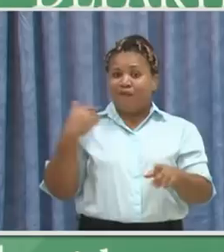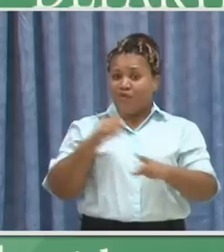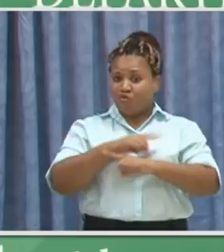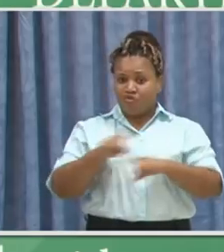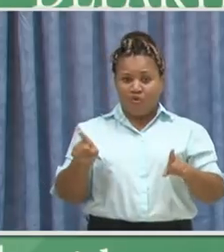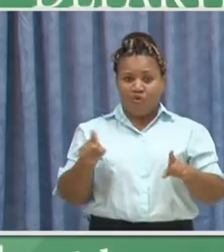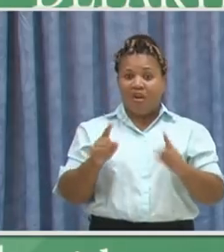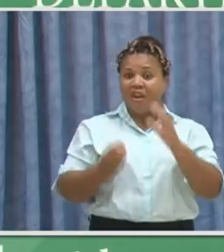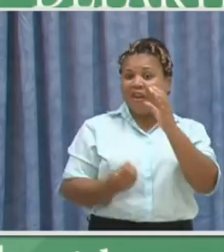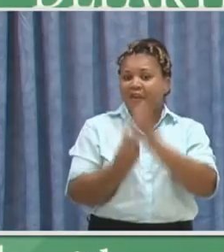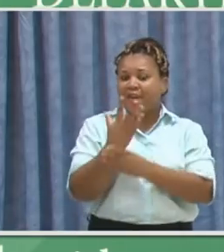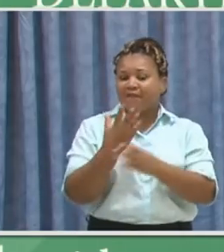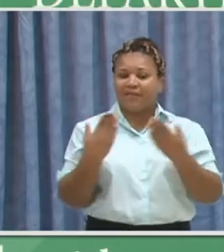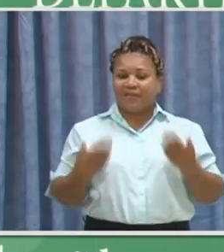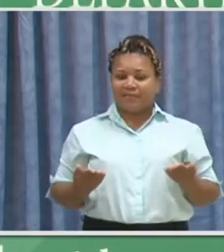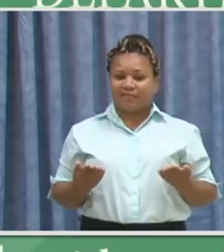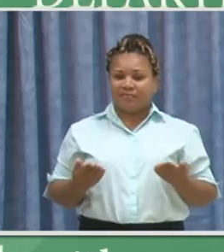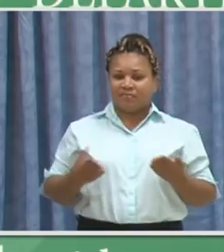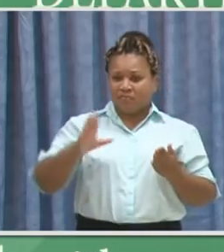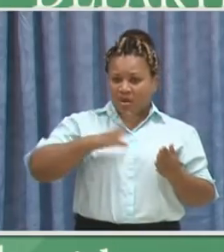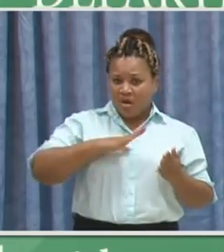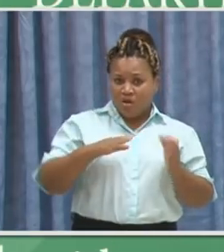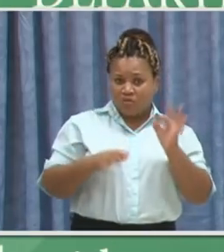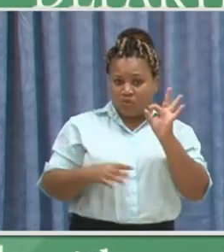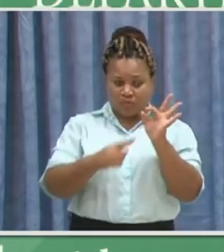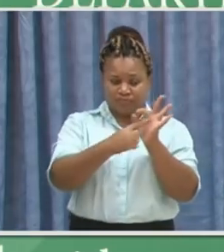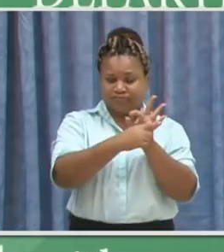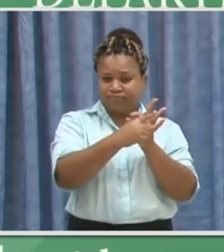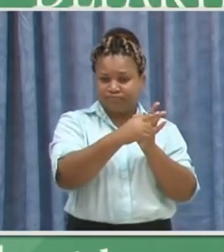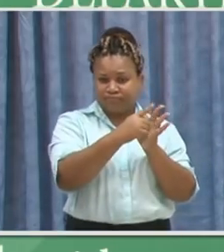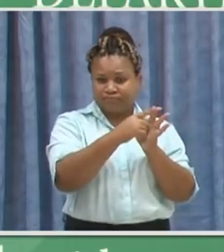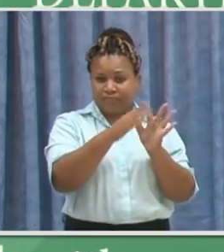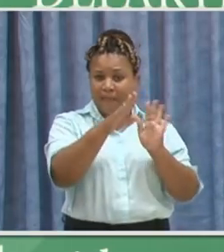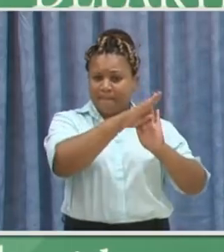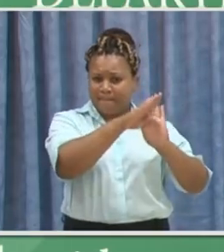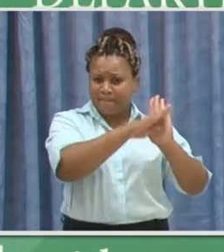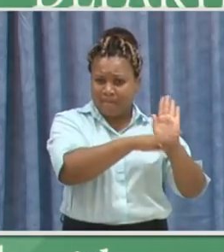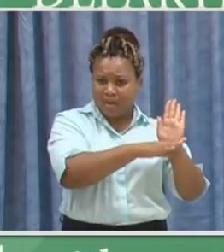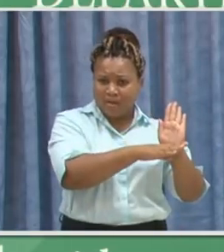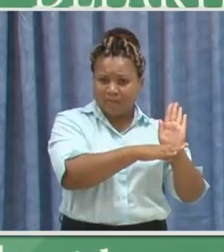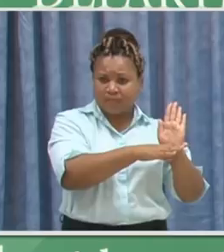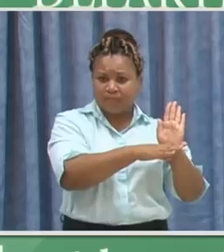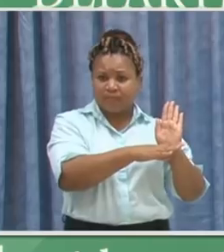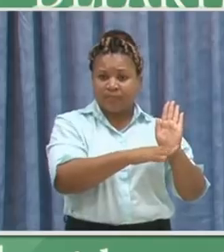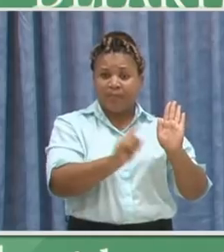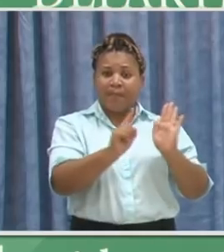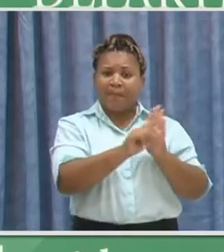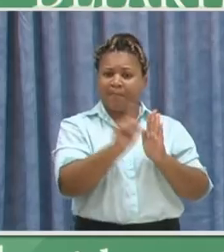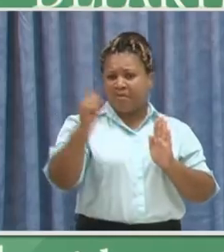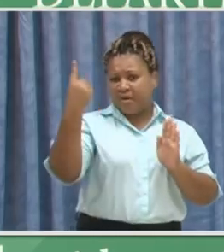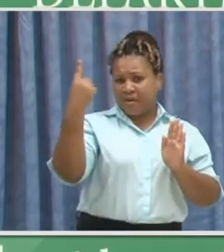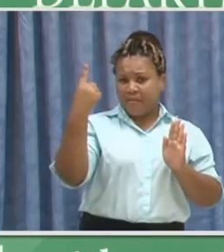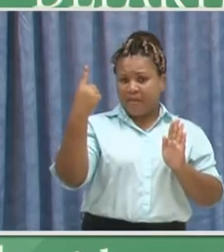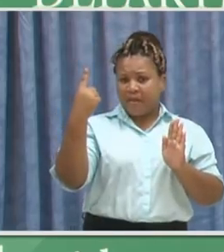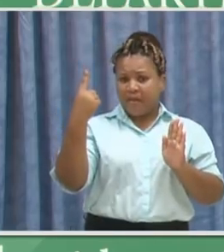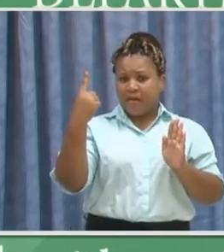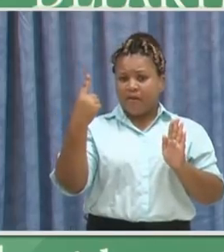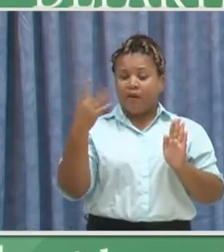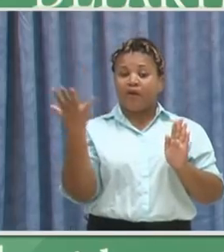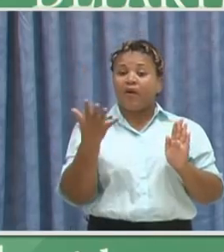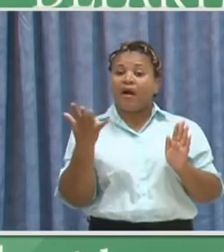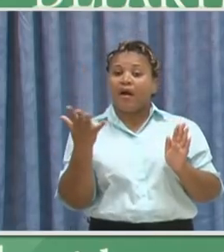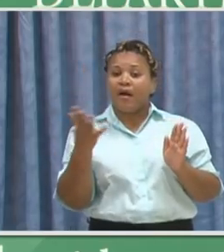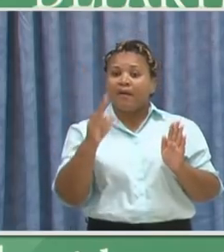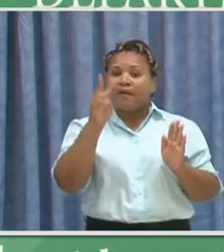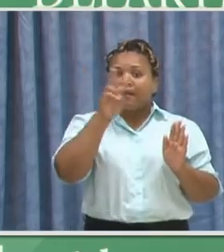avec vigilance, increased vigilance. Vigilance pour détecter des gens qui sont dans cet homme, qui